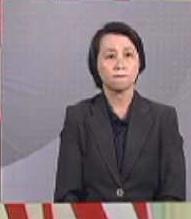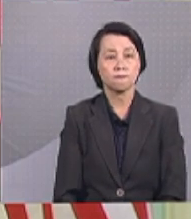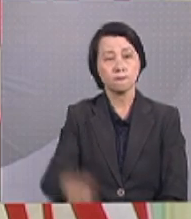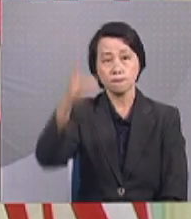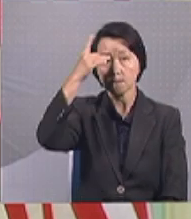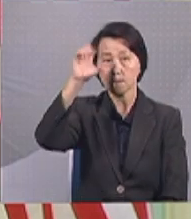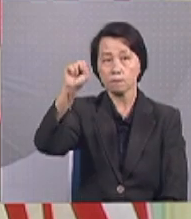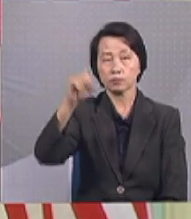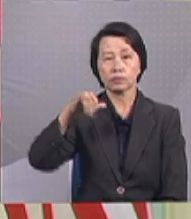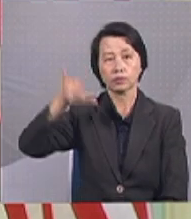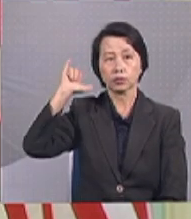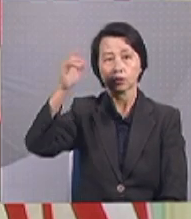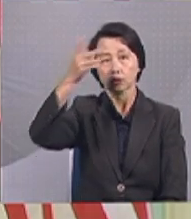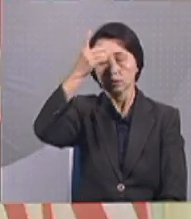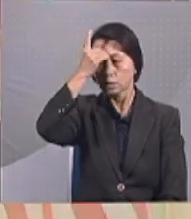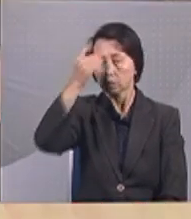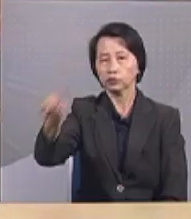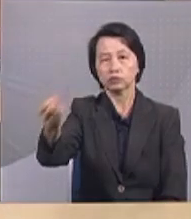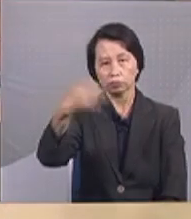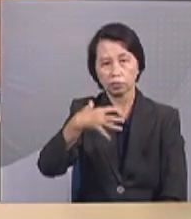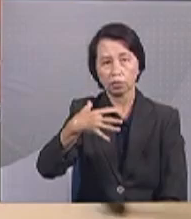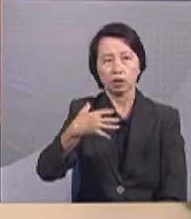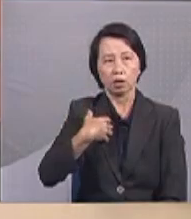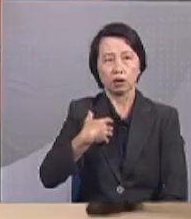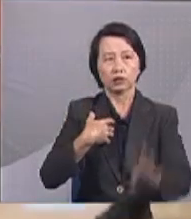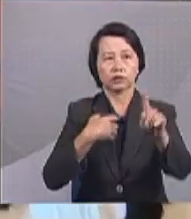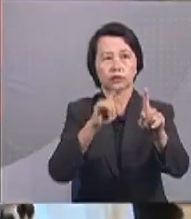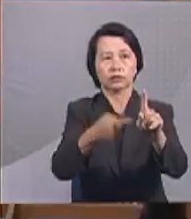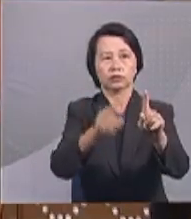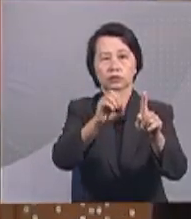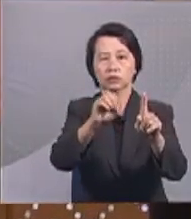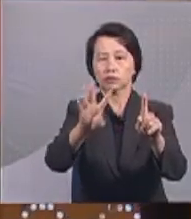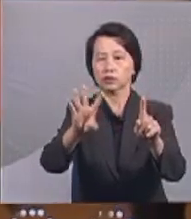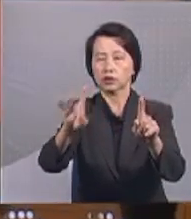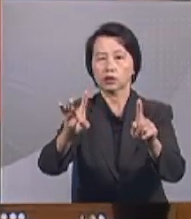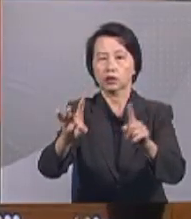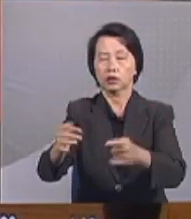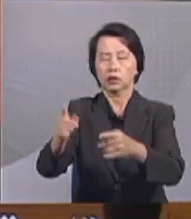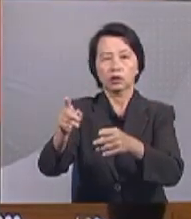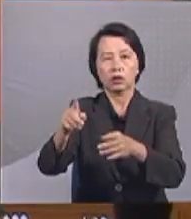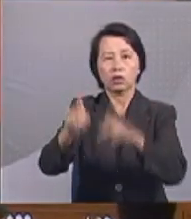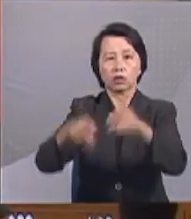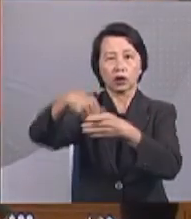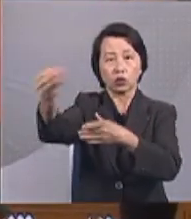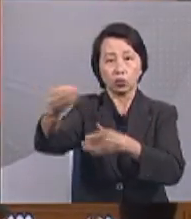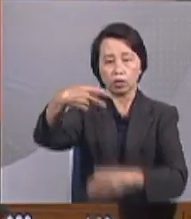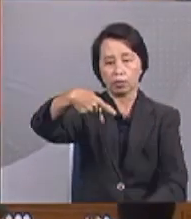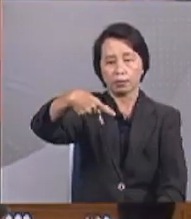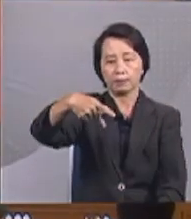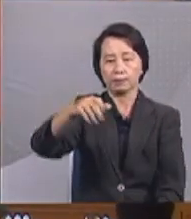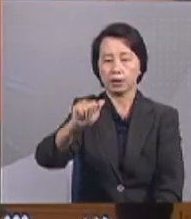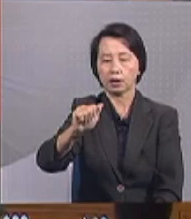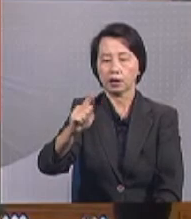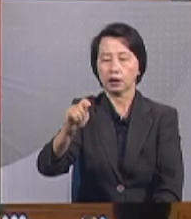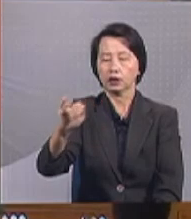Datuk Seri, semalam Datuk Seri memaklumkan seramai 1,408 pendatang asing tanpa izin, iaitu parti,